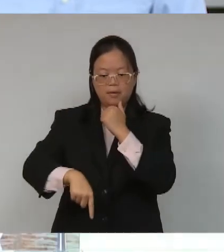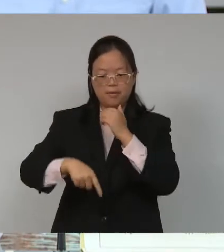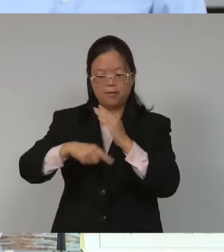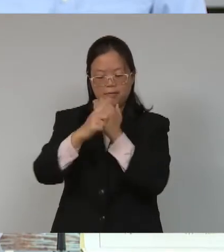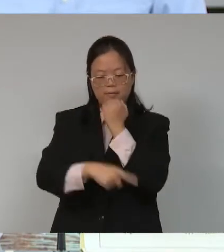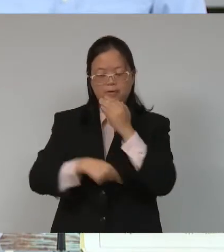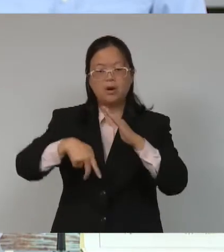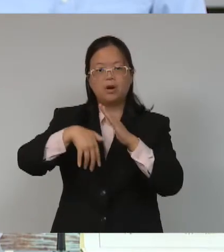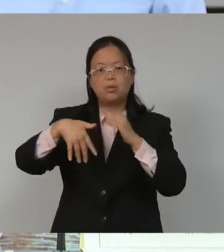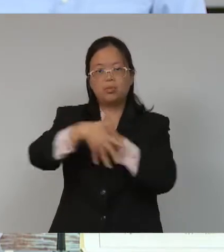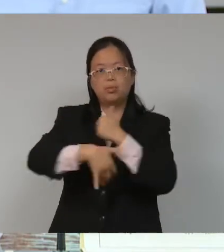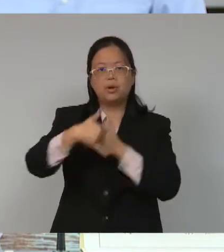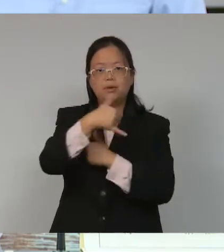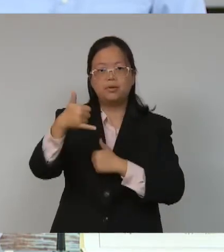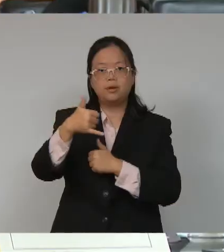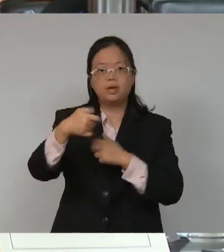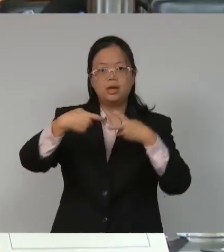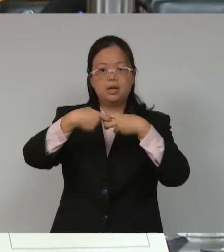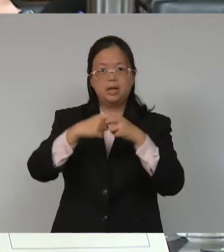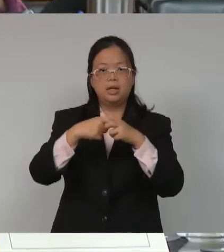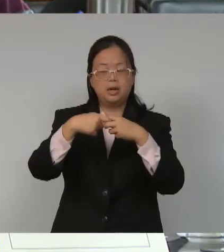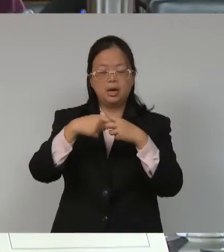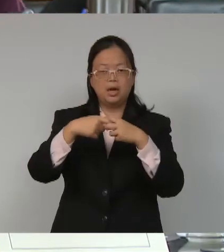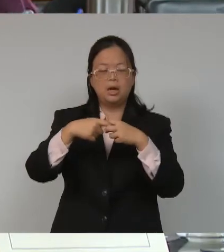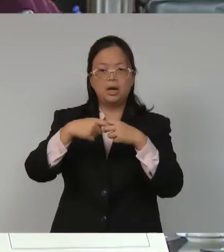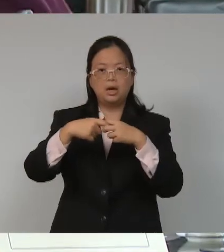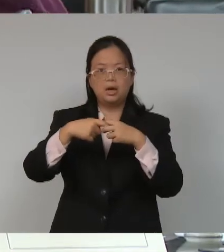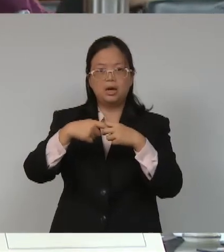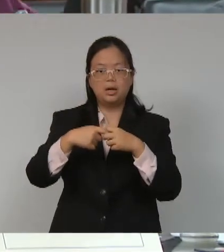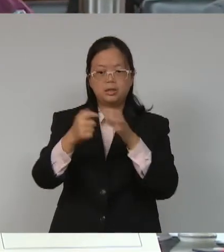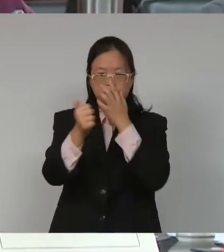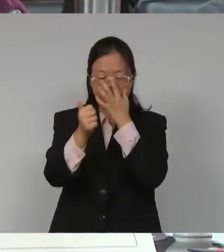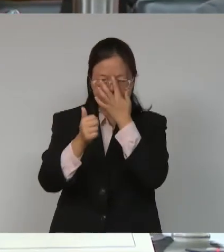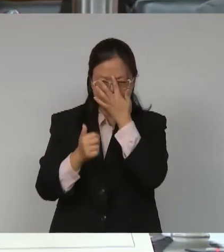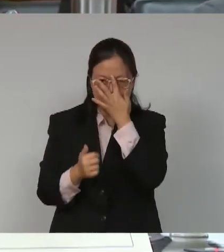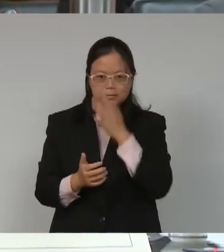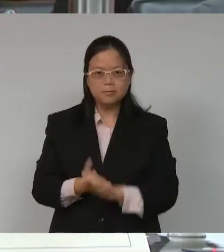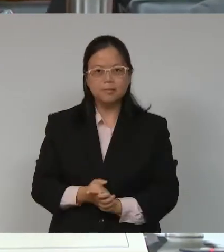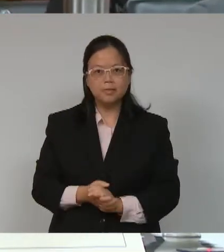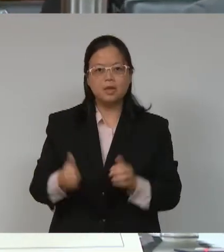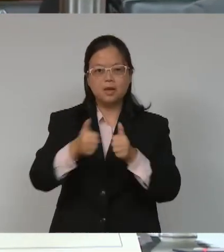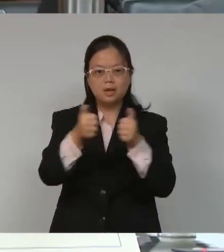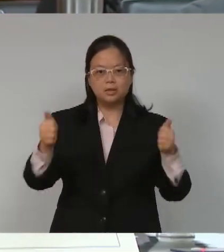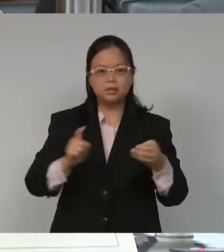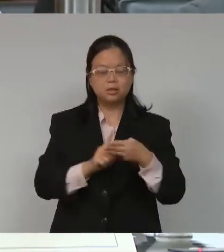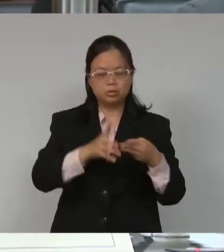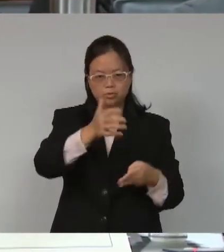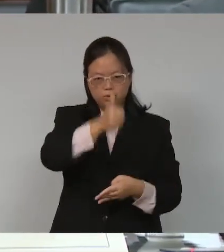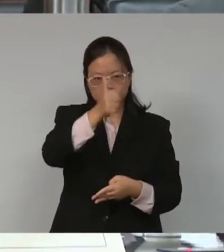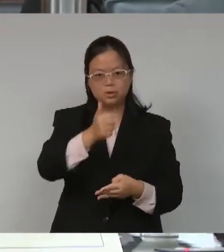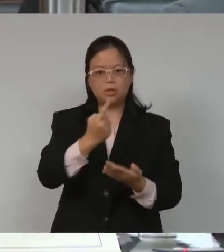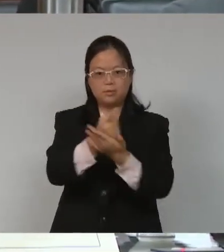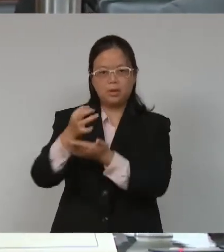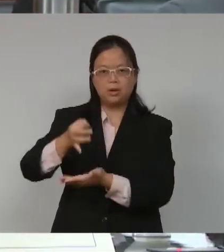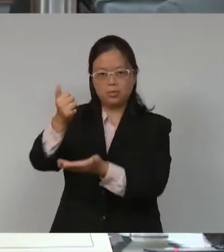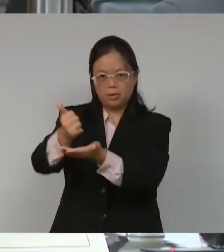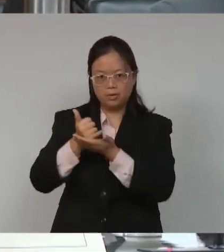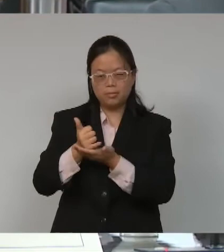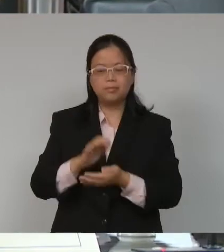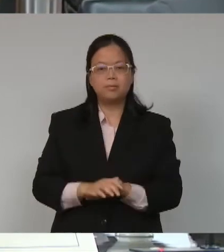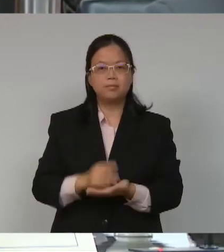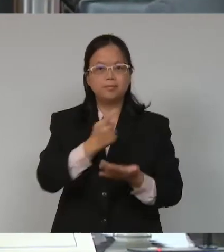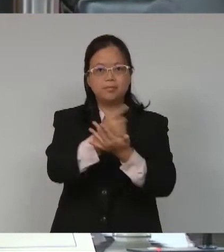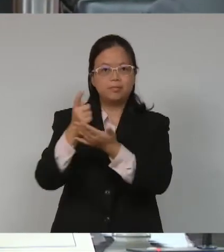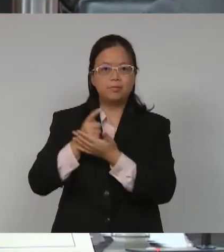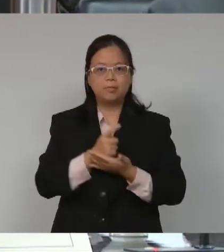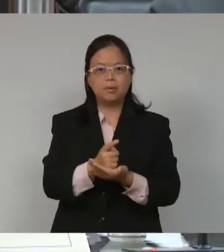谢谢。 好，谢谢主席，还有我们在座的与会贵宾，还有提案领衔